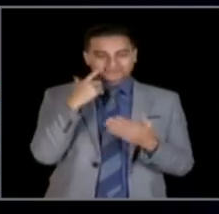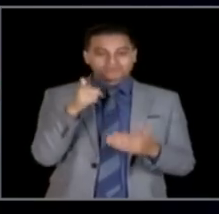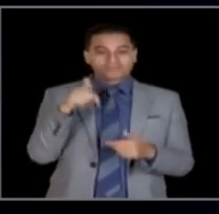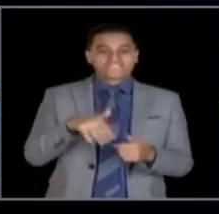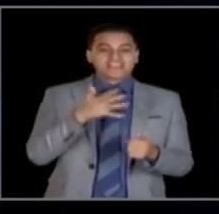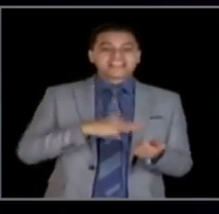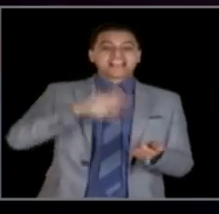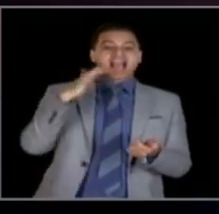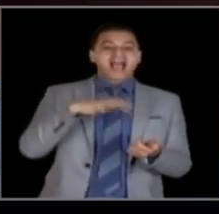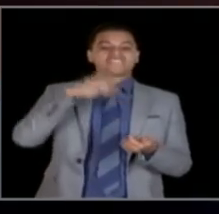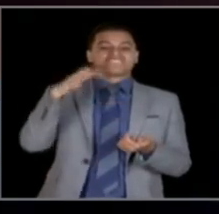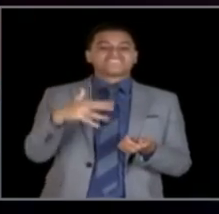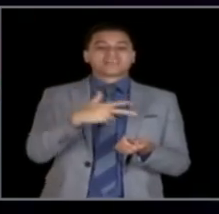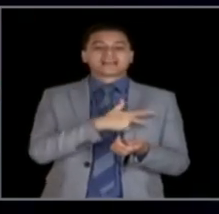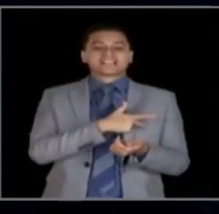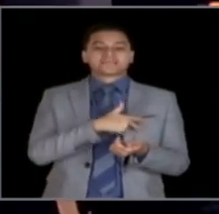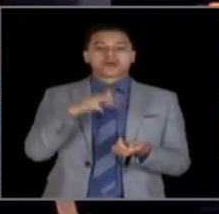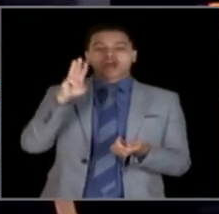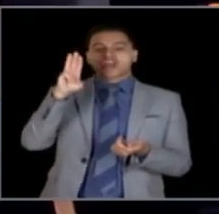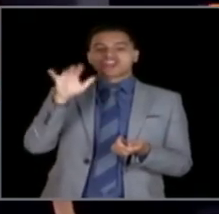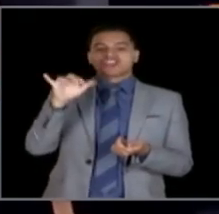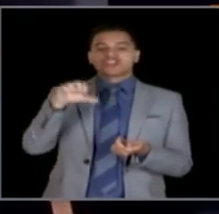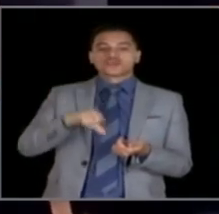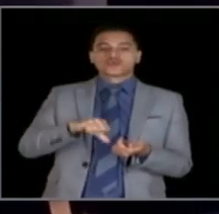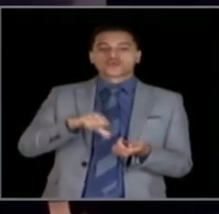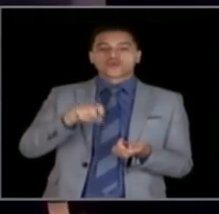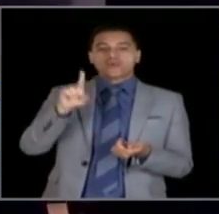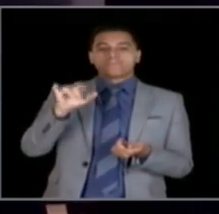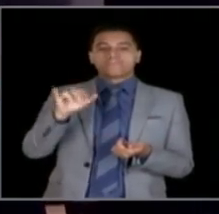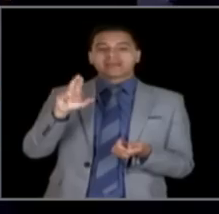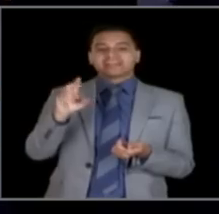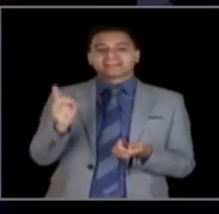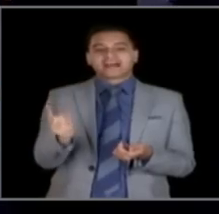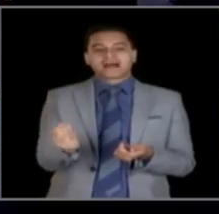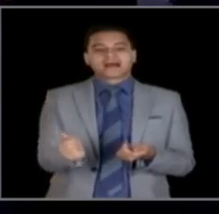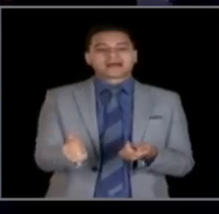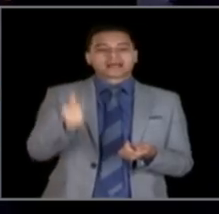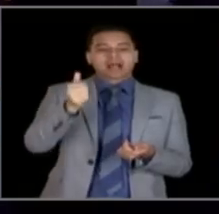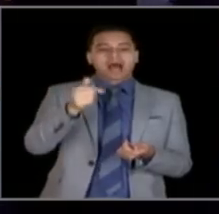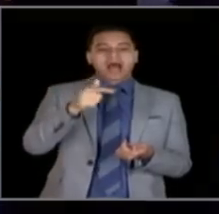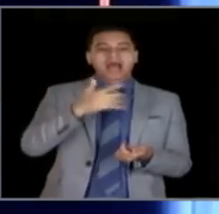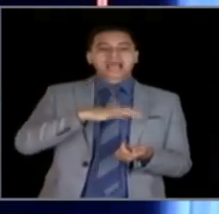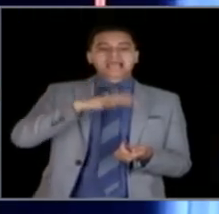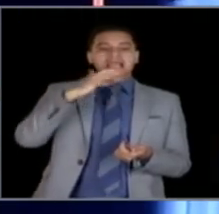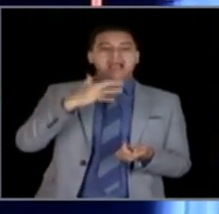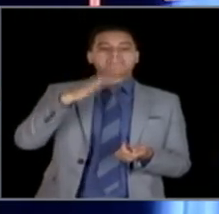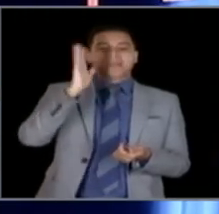يقع كهف ثيوباترا بإحدى دول جنوب شرق أوروبا، فما هي؟